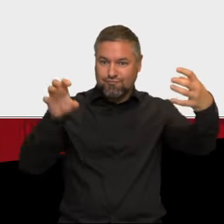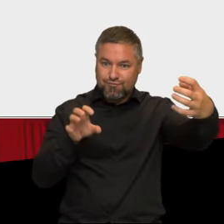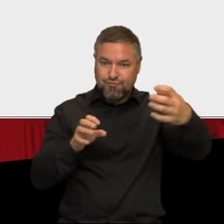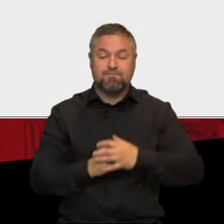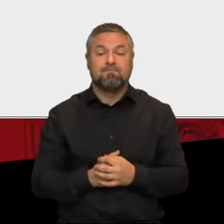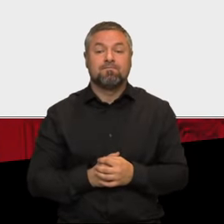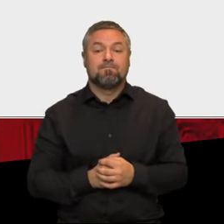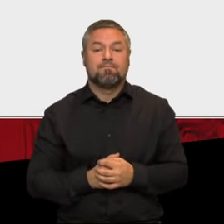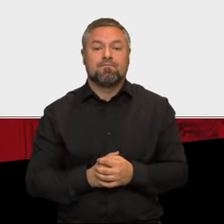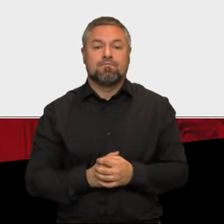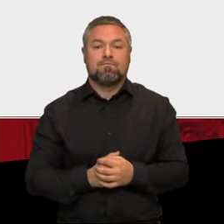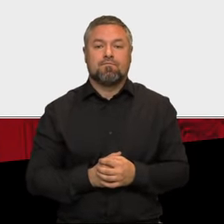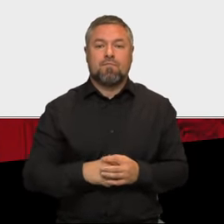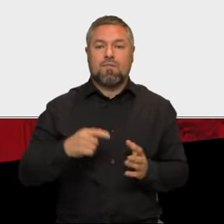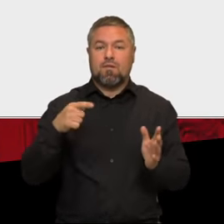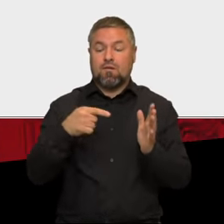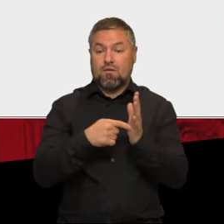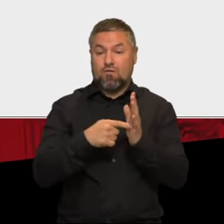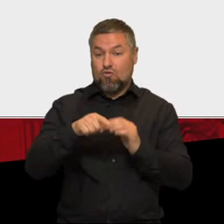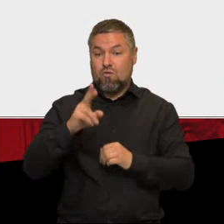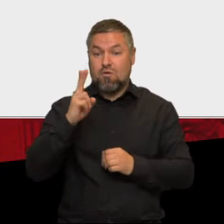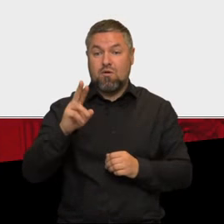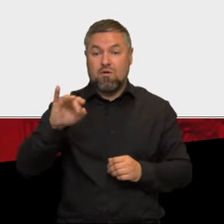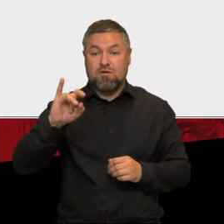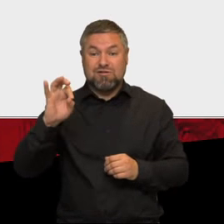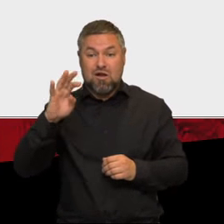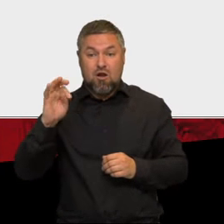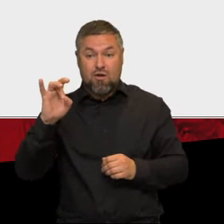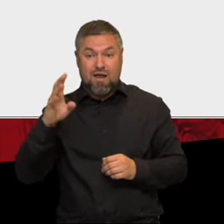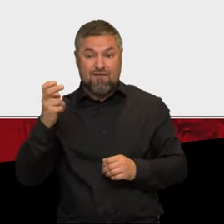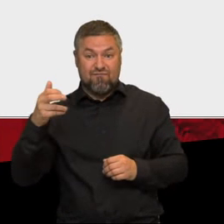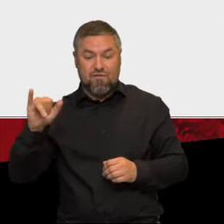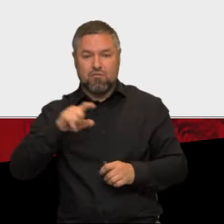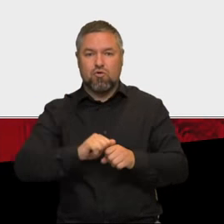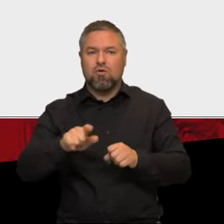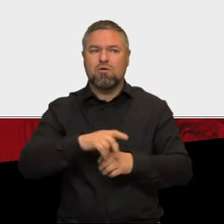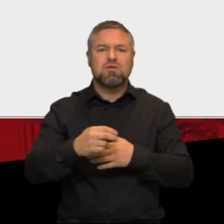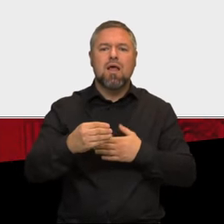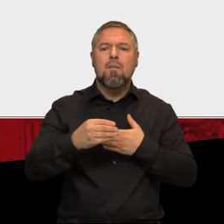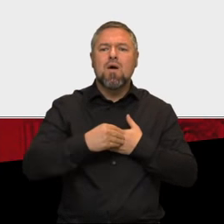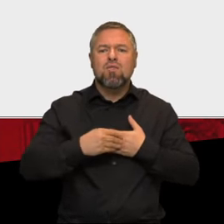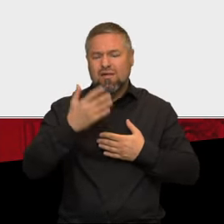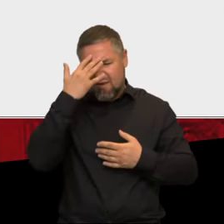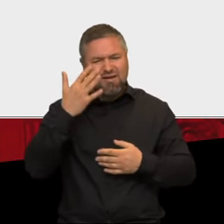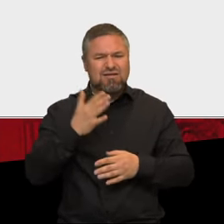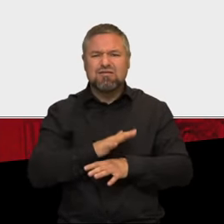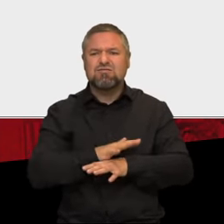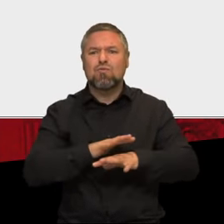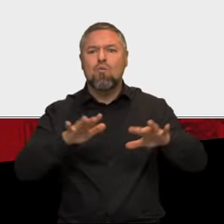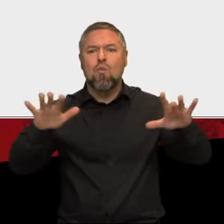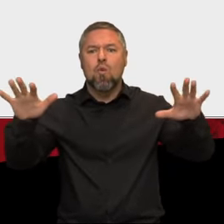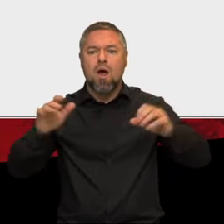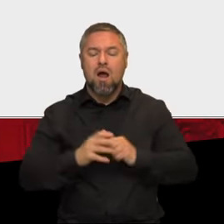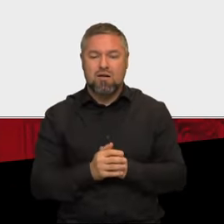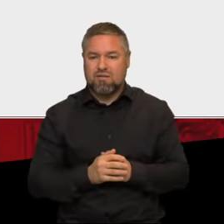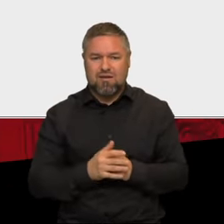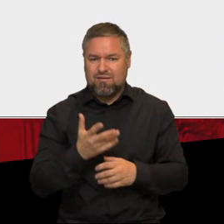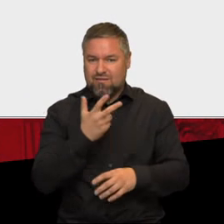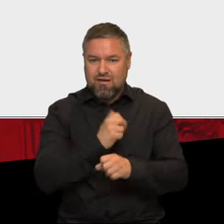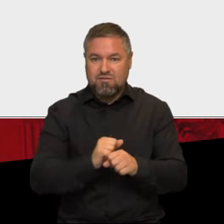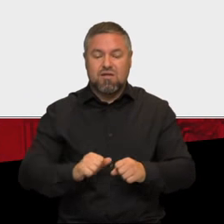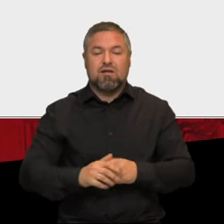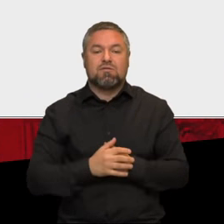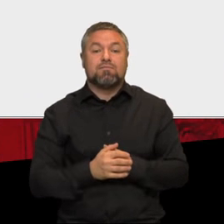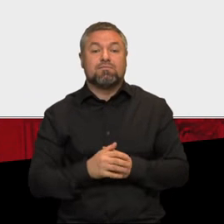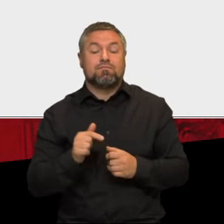Krystalografia jest zarazem metodą nie tak szeroko znaną w środowisku społecznym, a nawet w środowisku